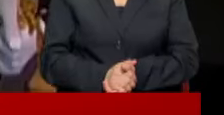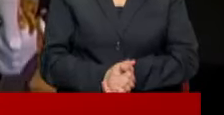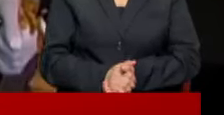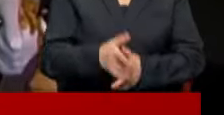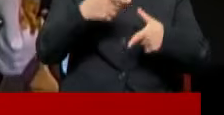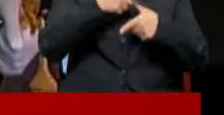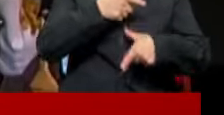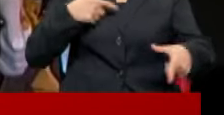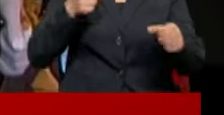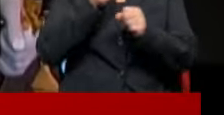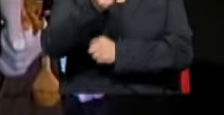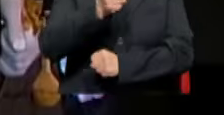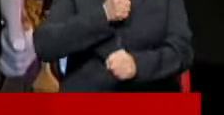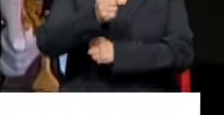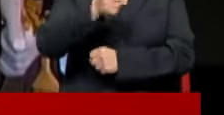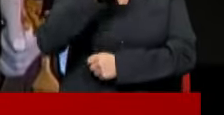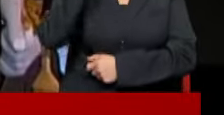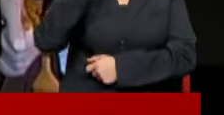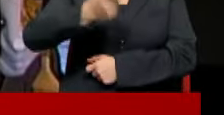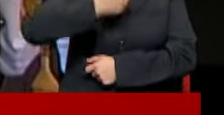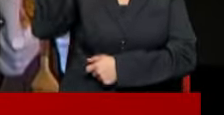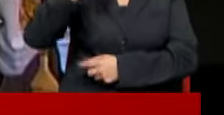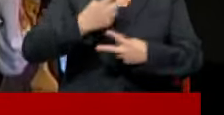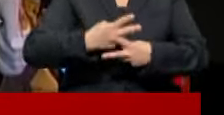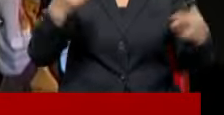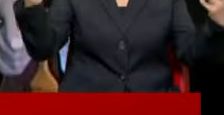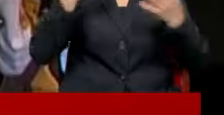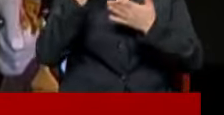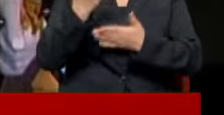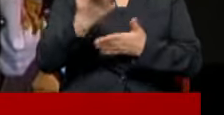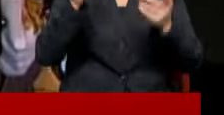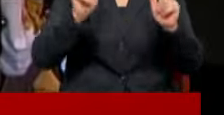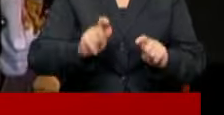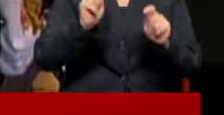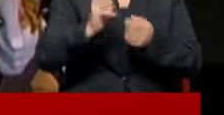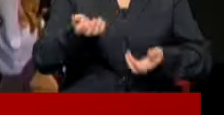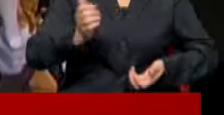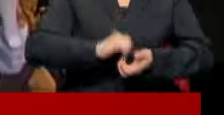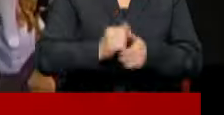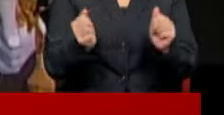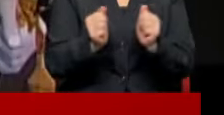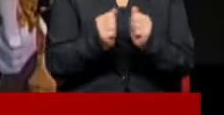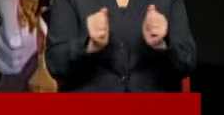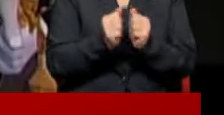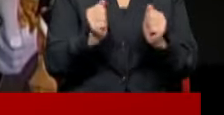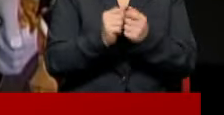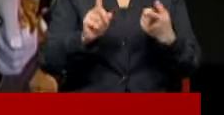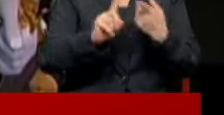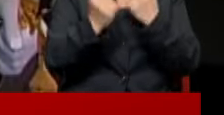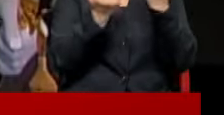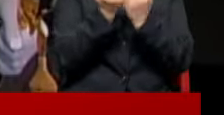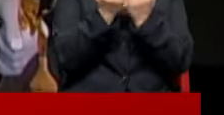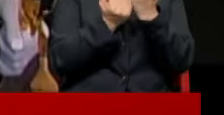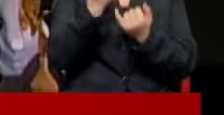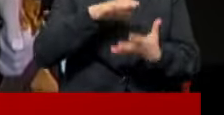Milli mücadelenin Cumhuriyet'in ilanıyla taşlanmasını sağlayan birlik, beraberlik ve